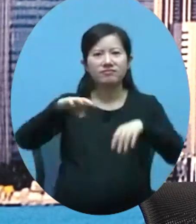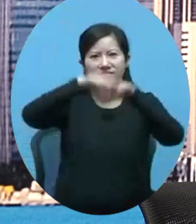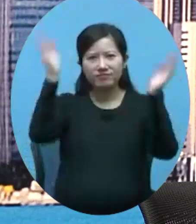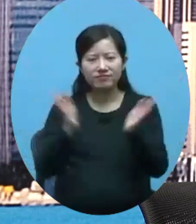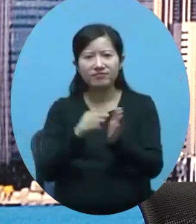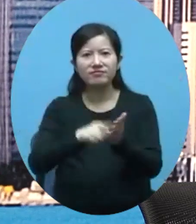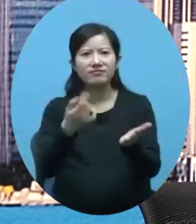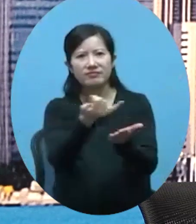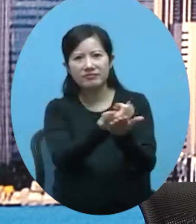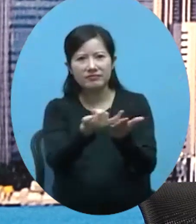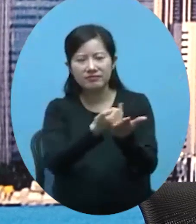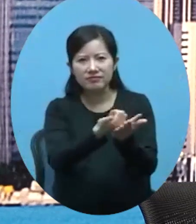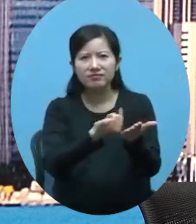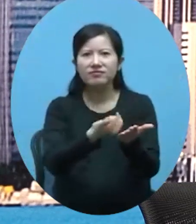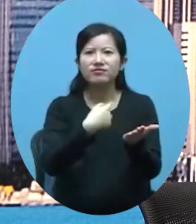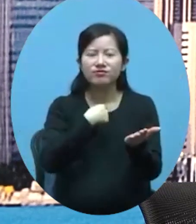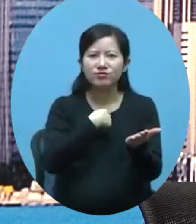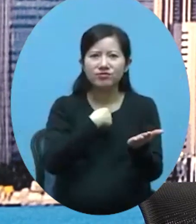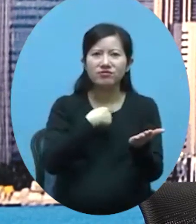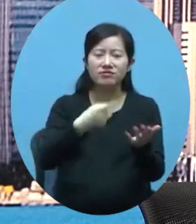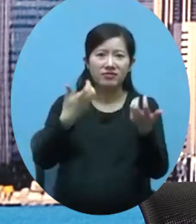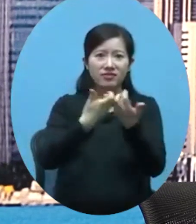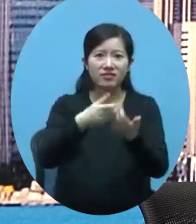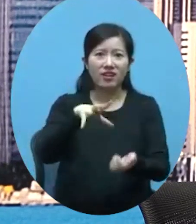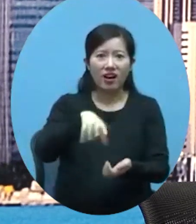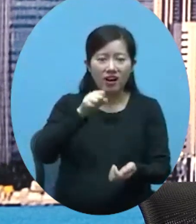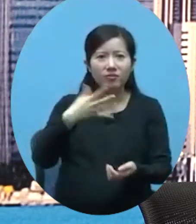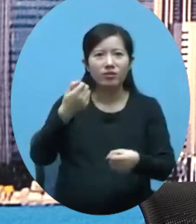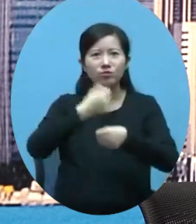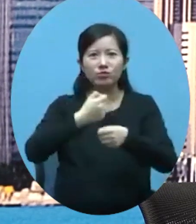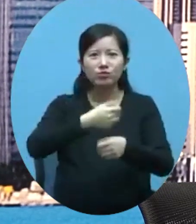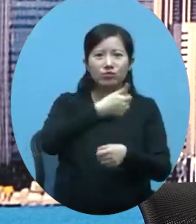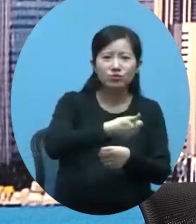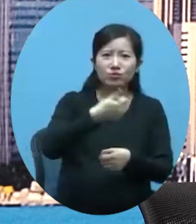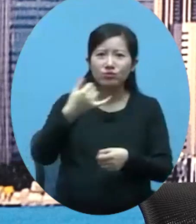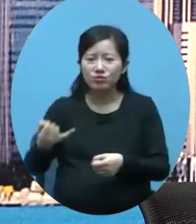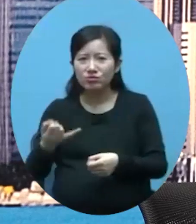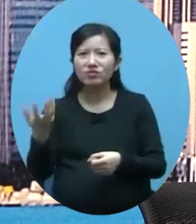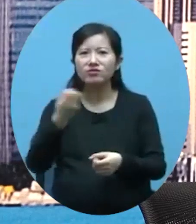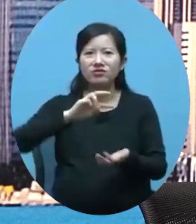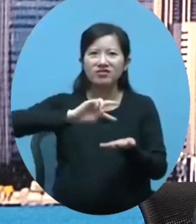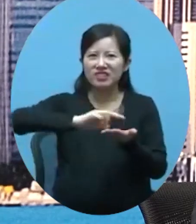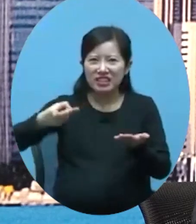实行了之后那个用量那个成效看看我们有没有需要做一些调整的